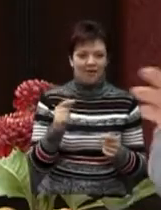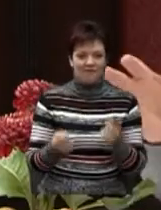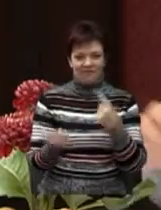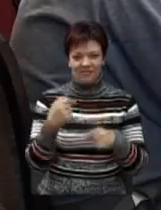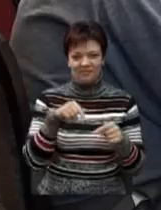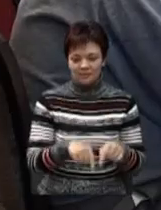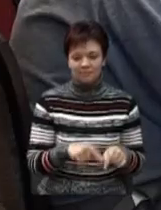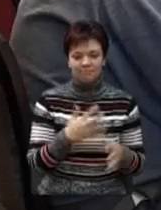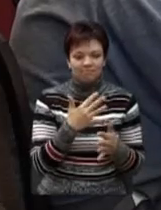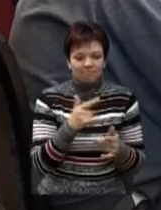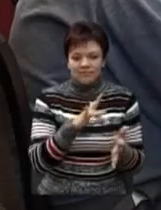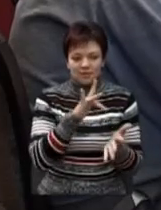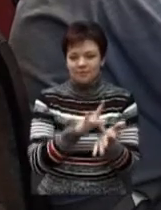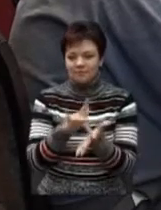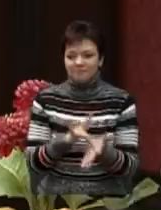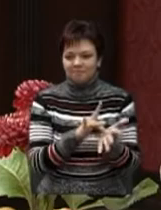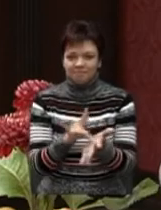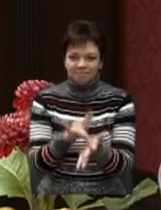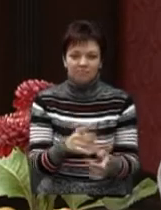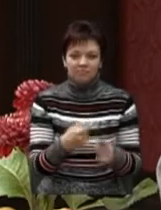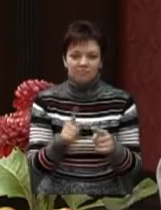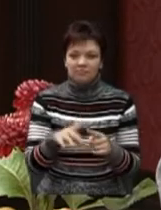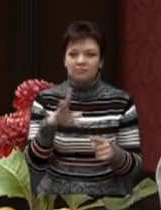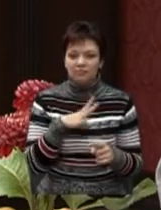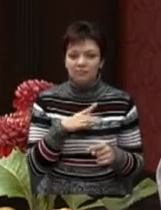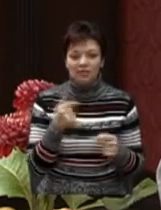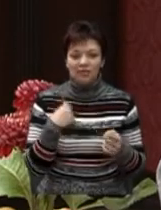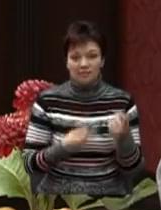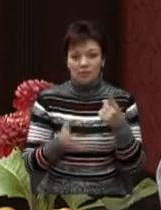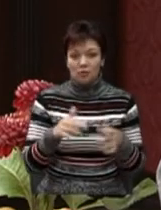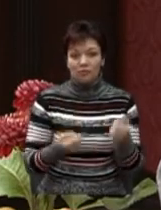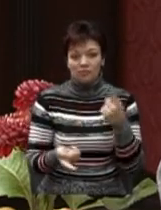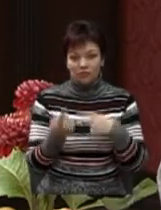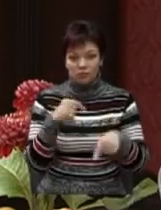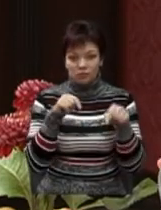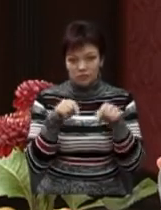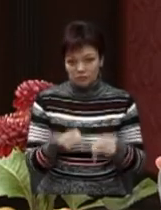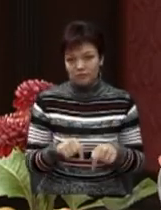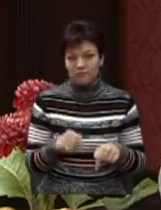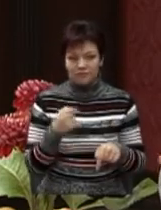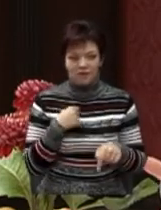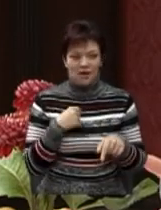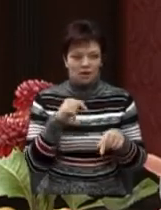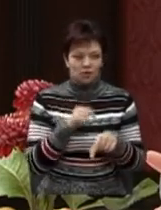ездили за отцом. Я поменял 4 или 5 школ. Вернулся сюда, потому что считал, что это как бы